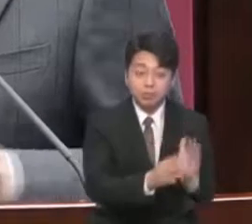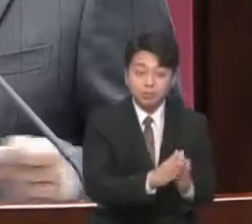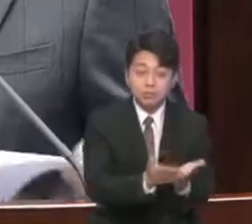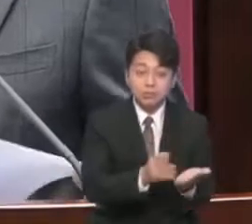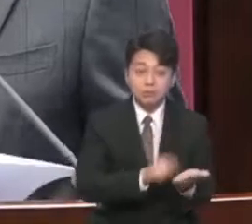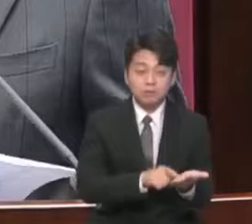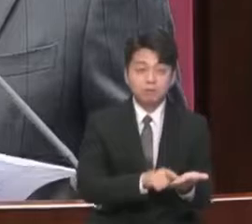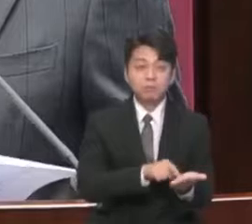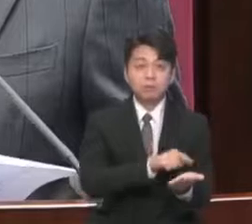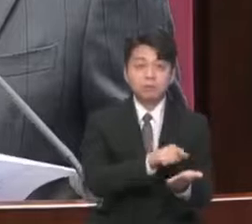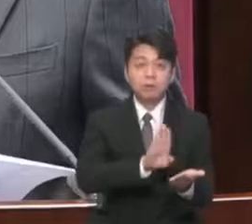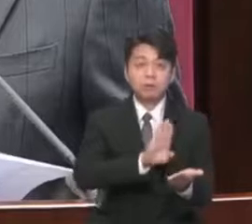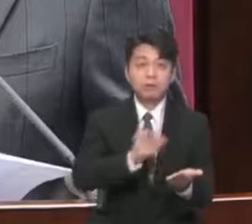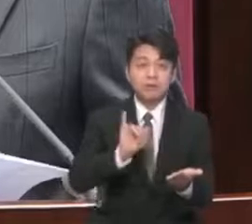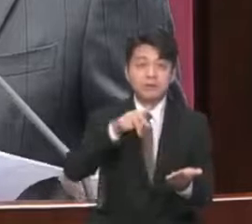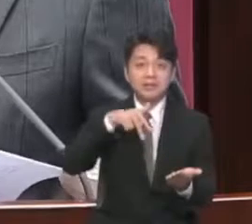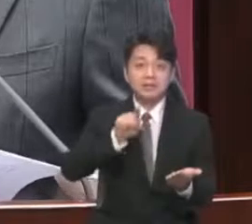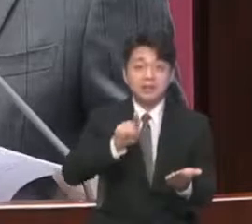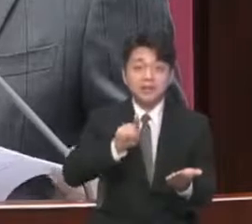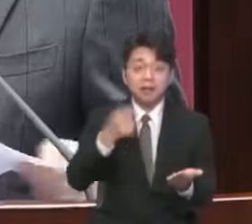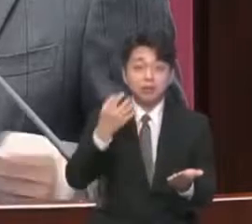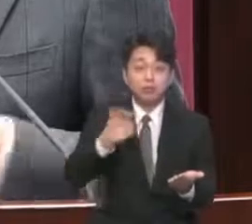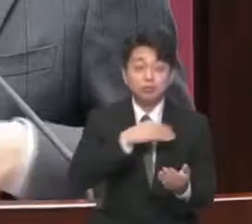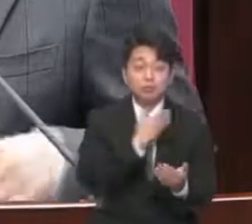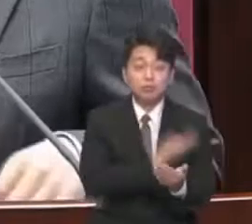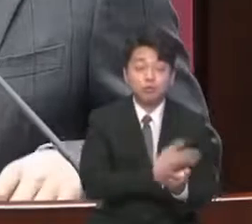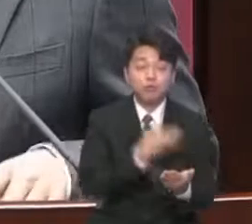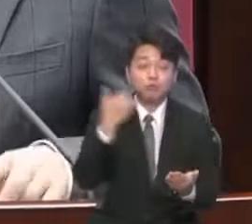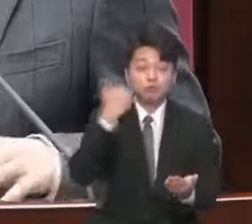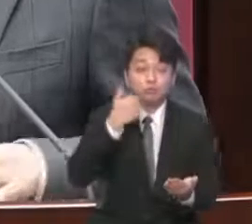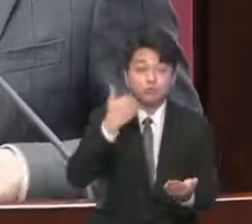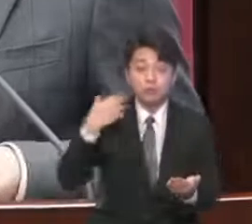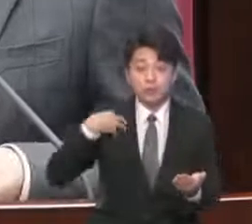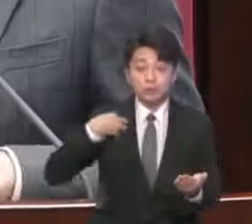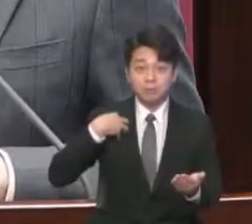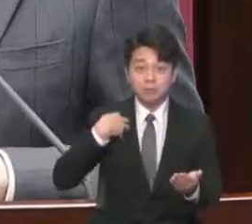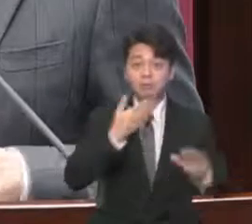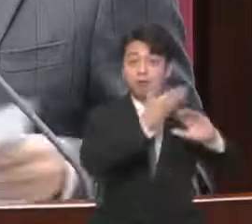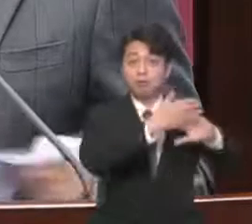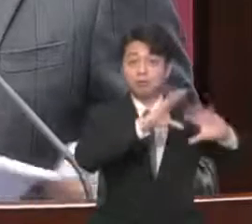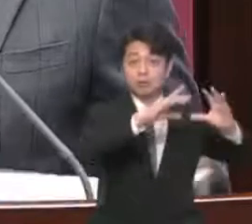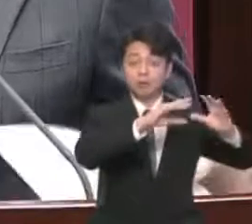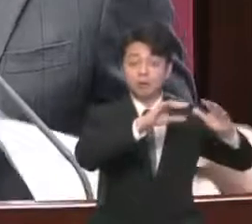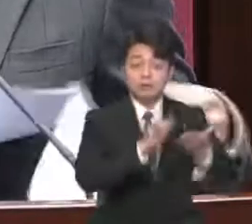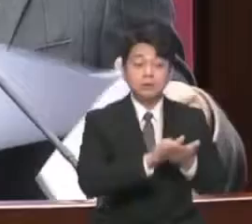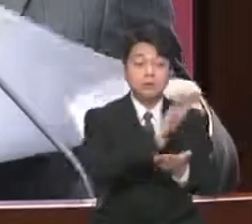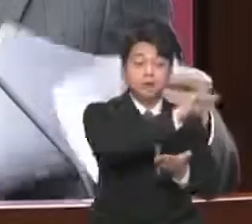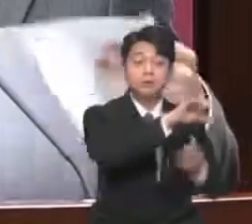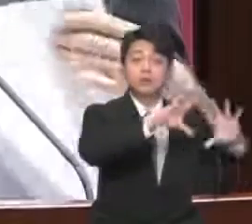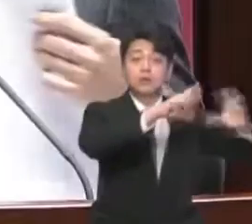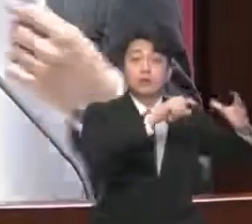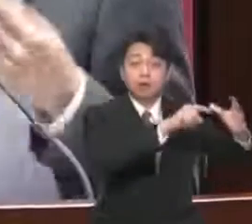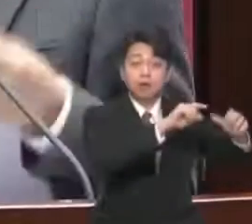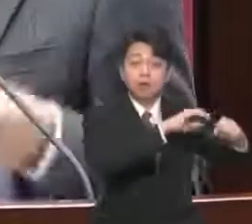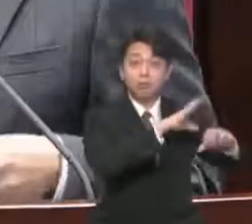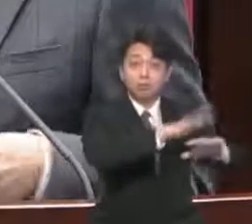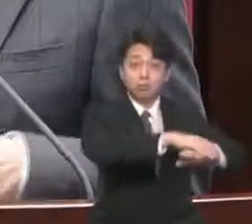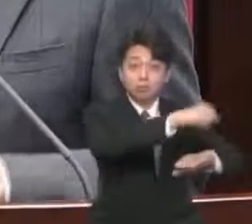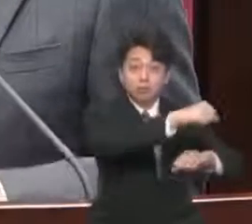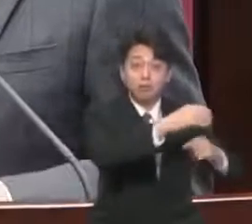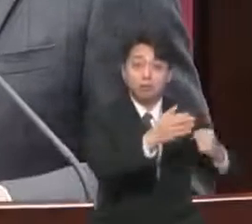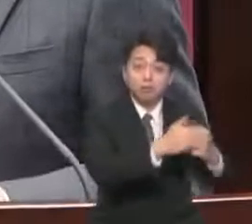기본적으로 우리 정부의 결정이 아닙니다. 타국 정부의 결정이기 때문에 그 정보를 줄 수 있는 그런 안내를